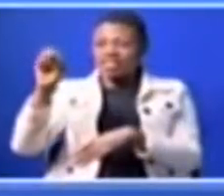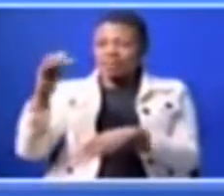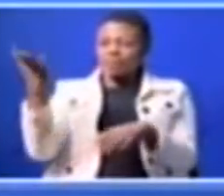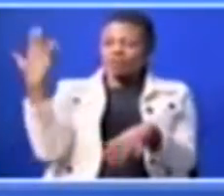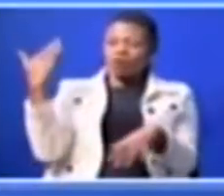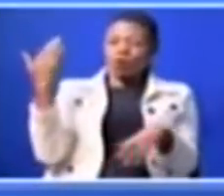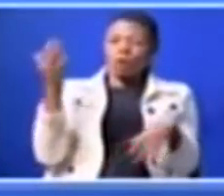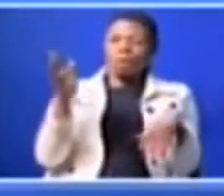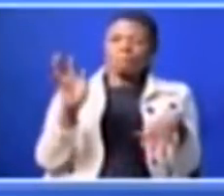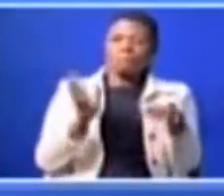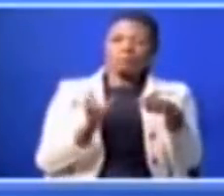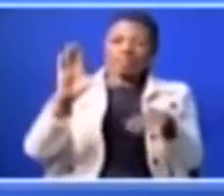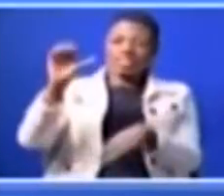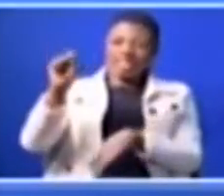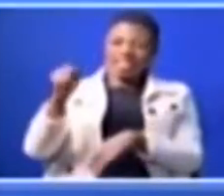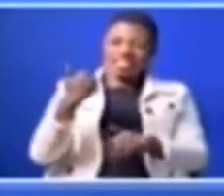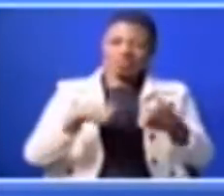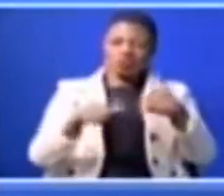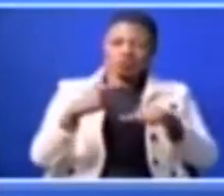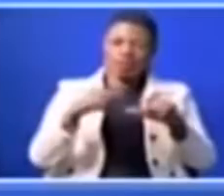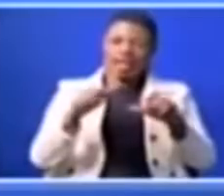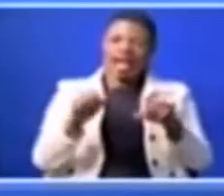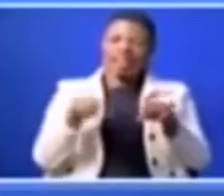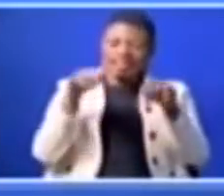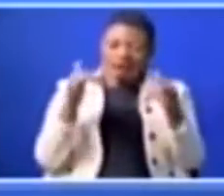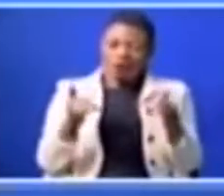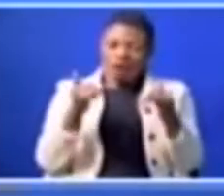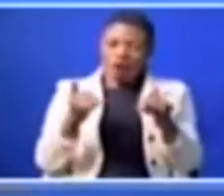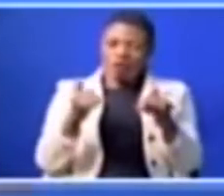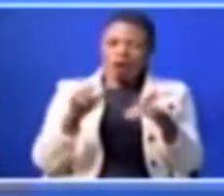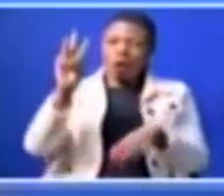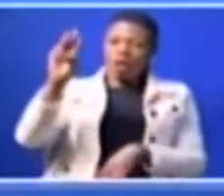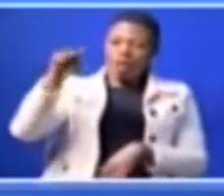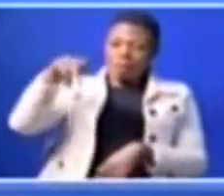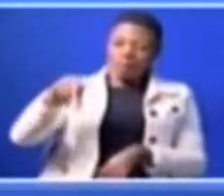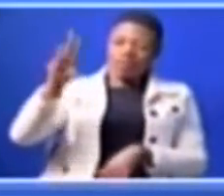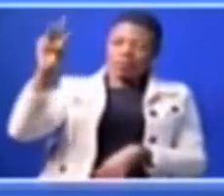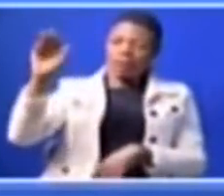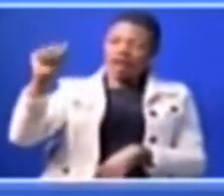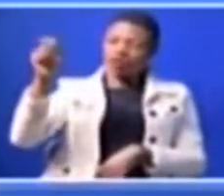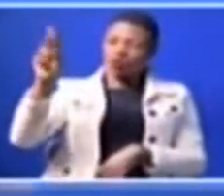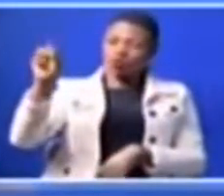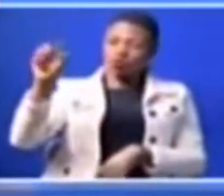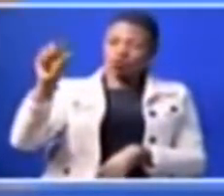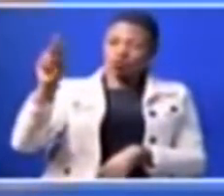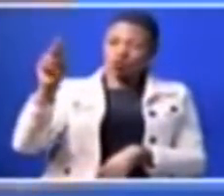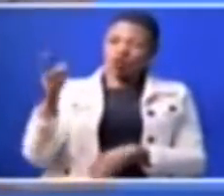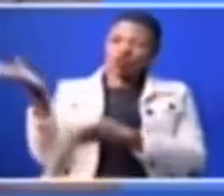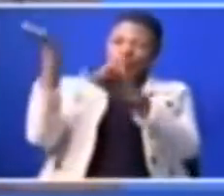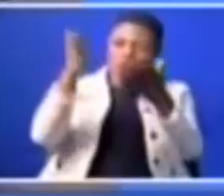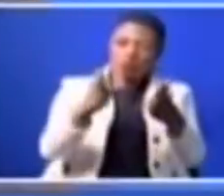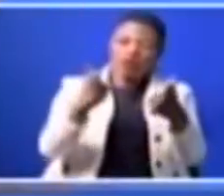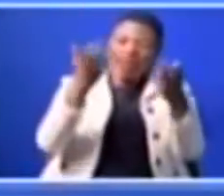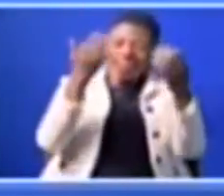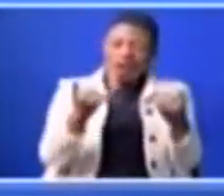wa michezo Rashid Echesa, na sasa hivi mbunge wa Matungu Justus Murunga akiwa ametakiwa kujisalimisha mara moja kwa